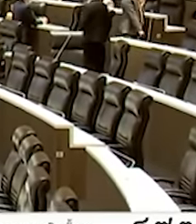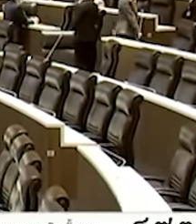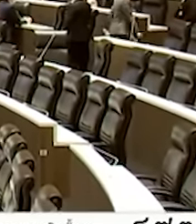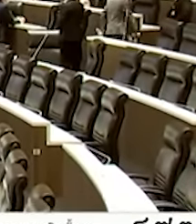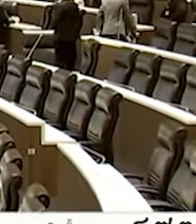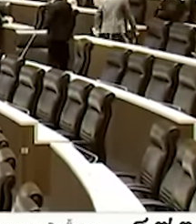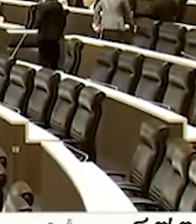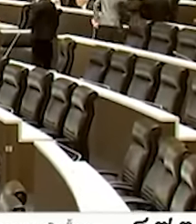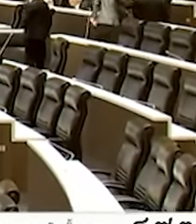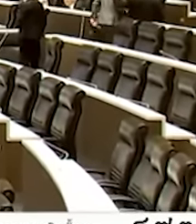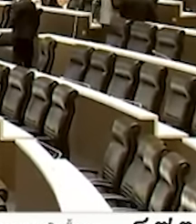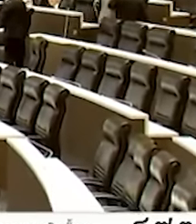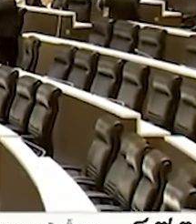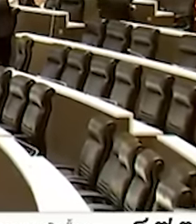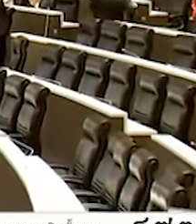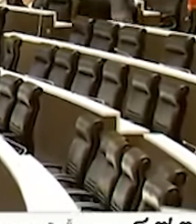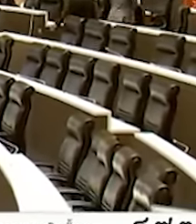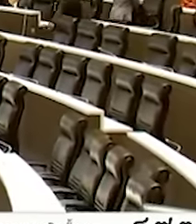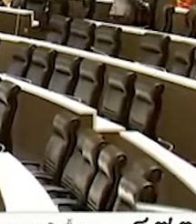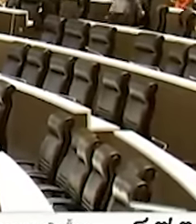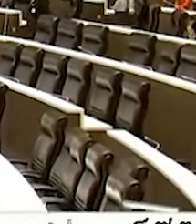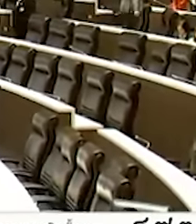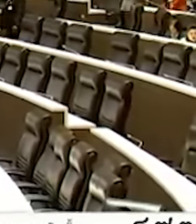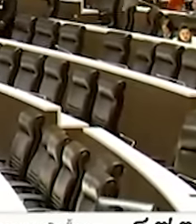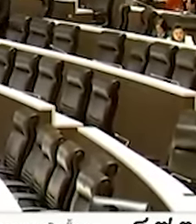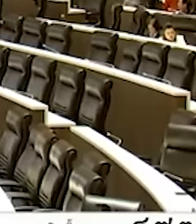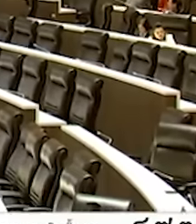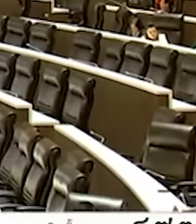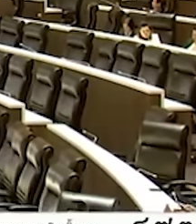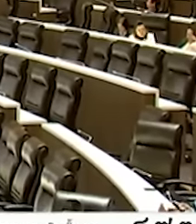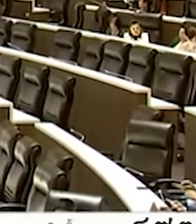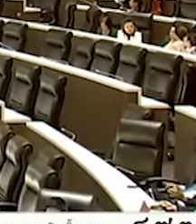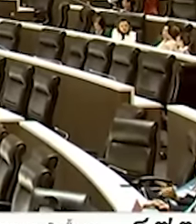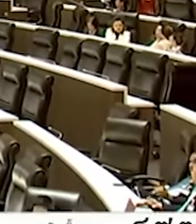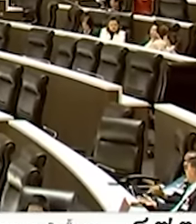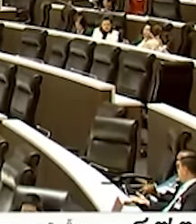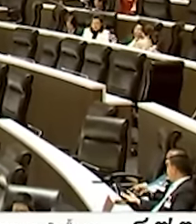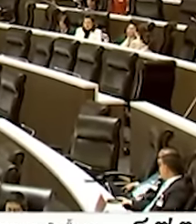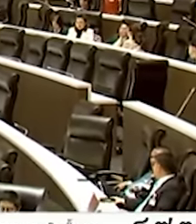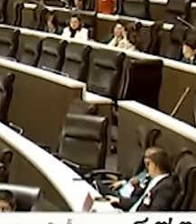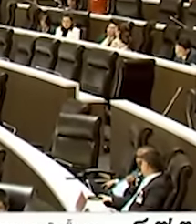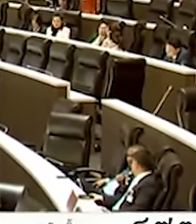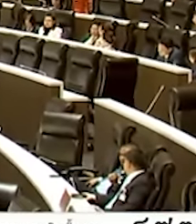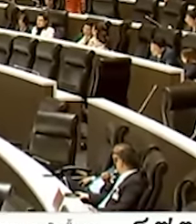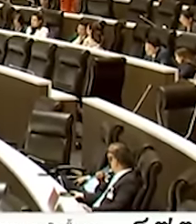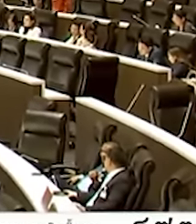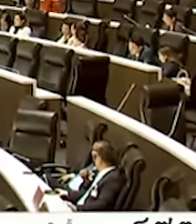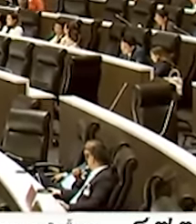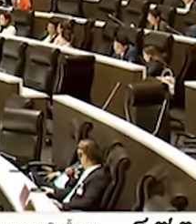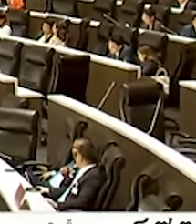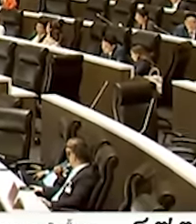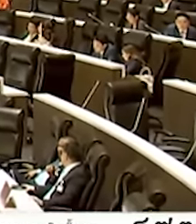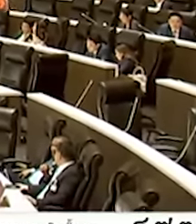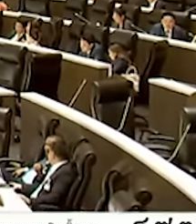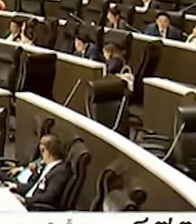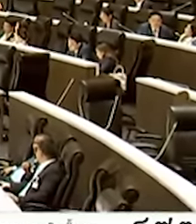จะได้ตรวจสอบความถูกต้องให้รอบคอบเรียบร้อยแล้วก็ตรงกันกับที่ก่อนหน้านี้